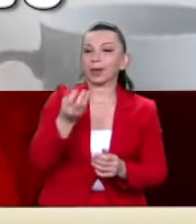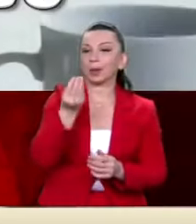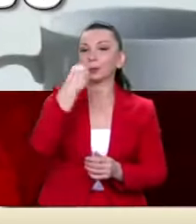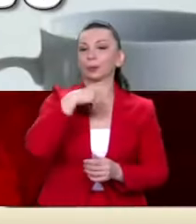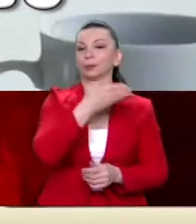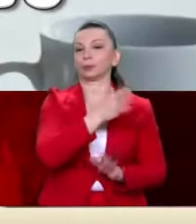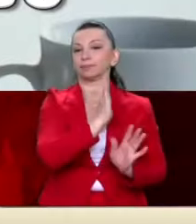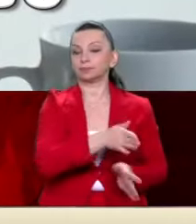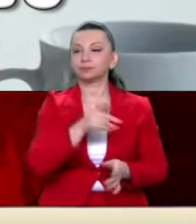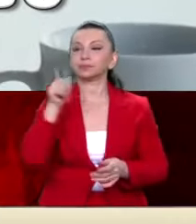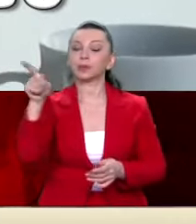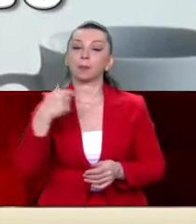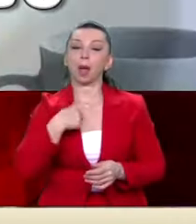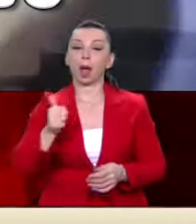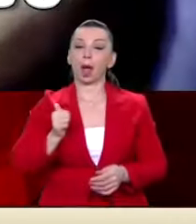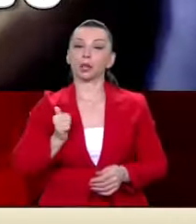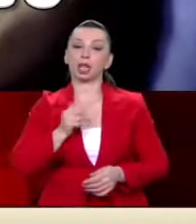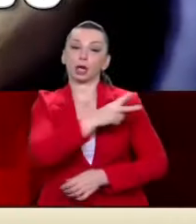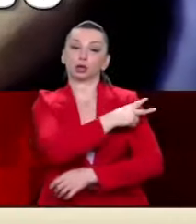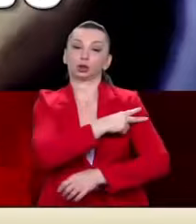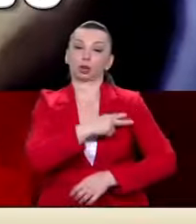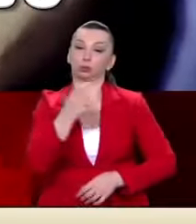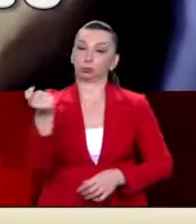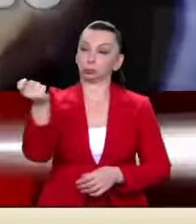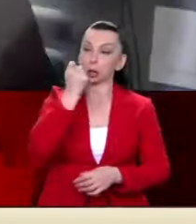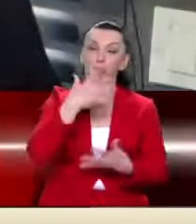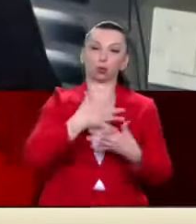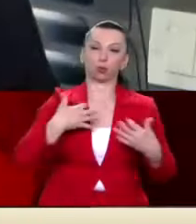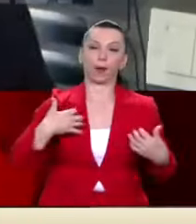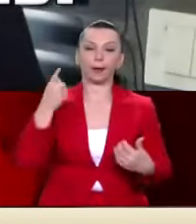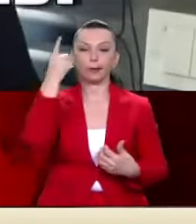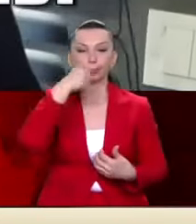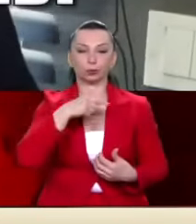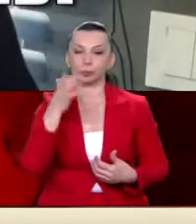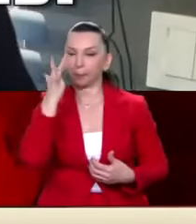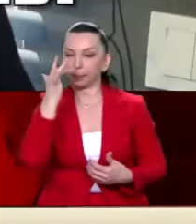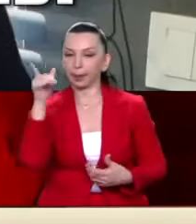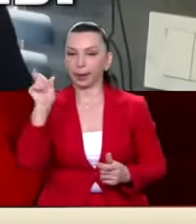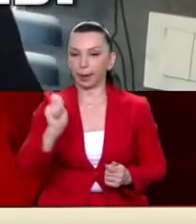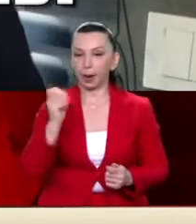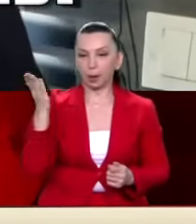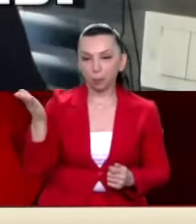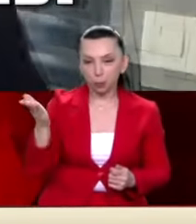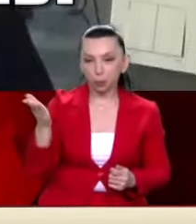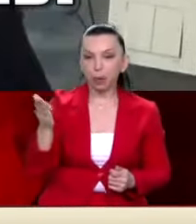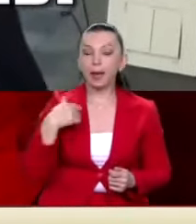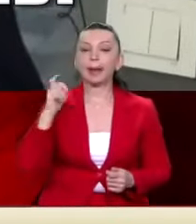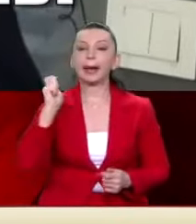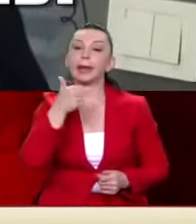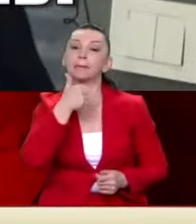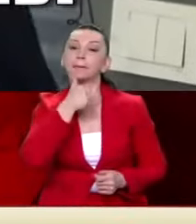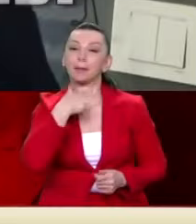güven kazanmak için uzman çavuş olarak tanıttı kendini. Başarılı da oldu. Kayınpederinin arabayı alacağını söyledi kendisi. Daha